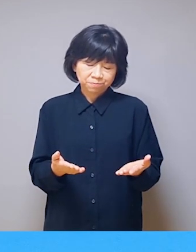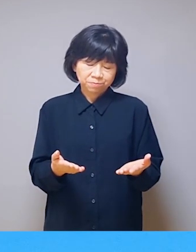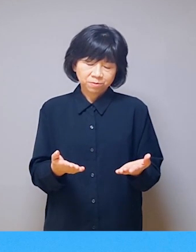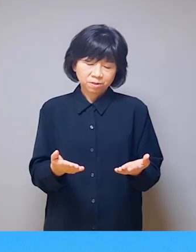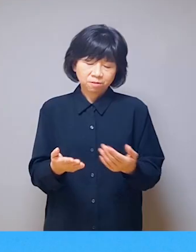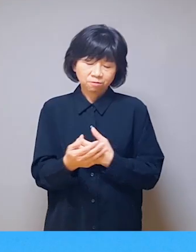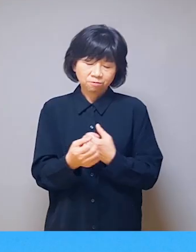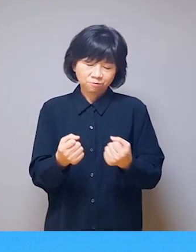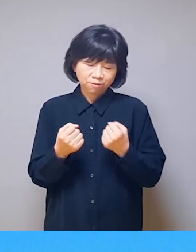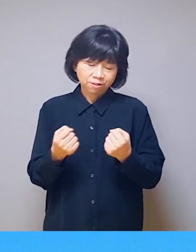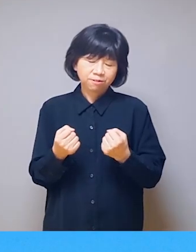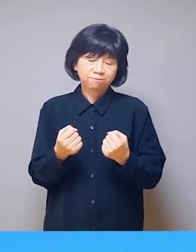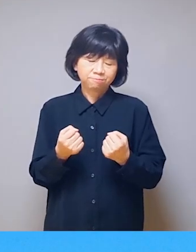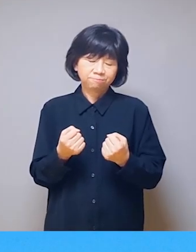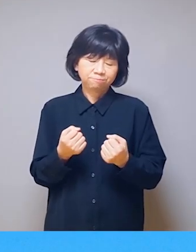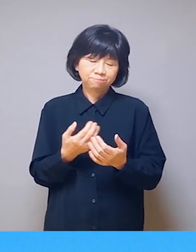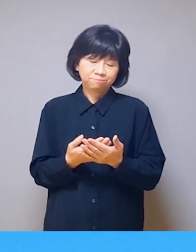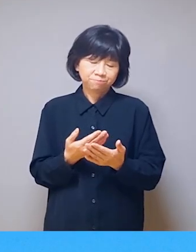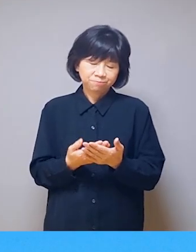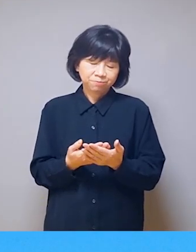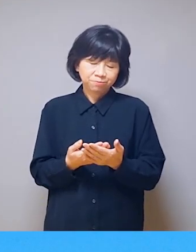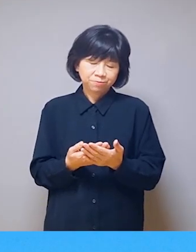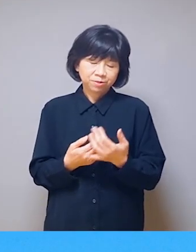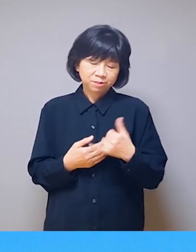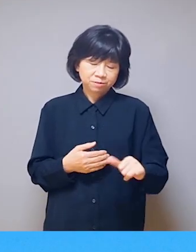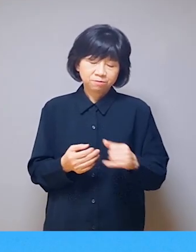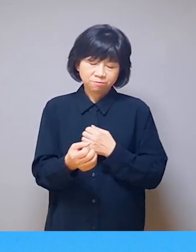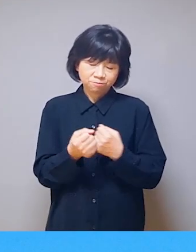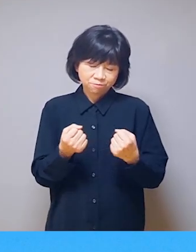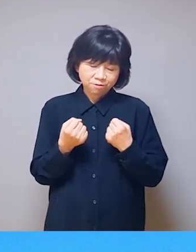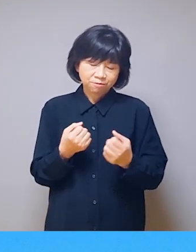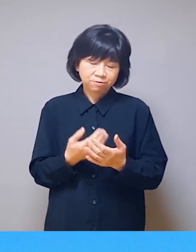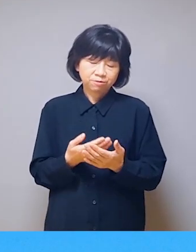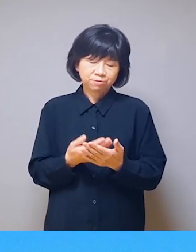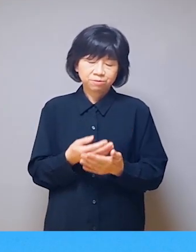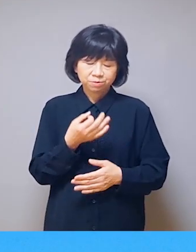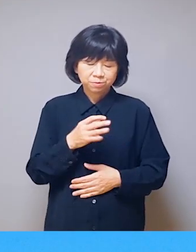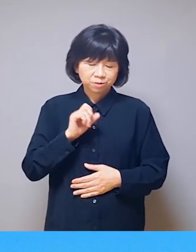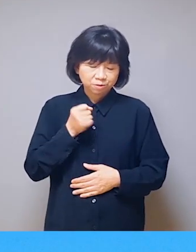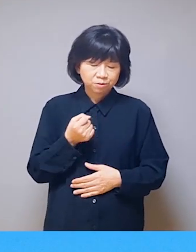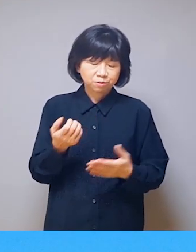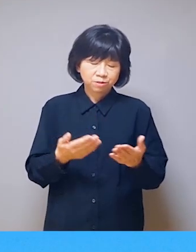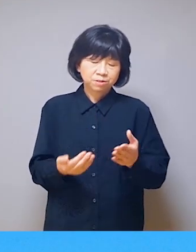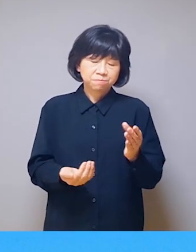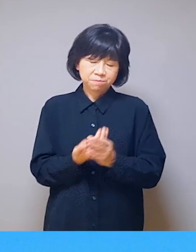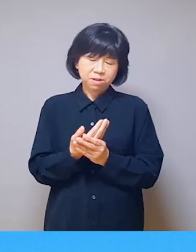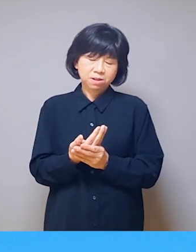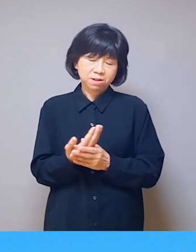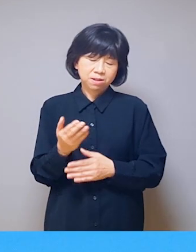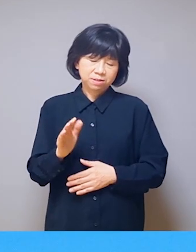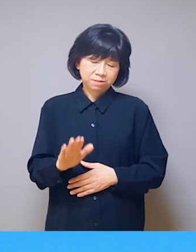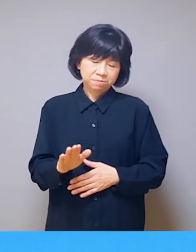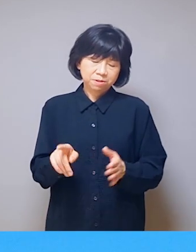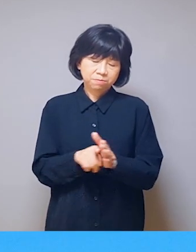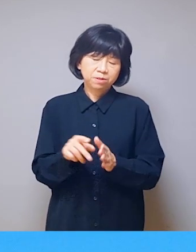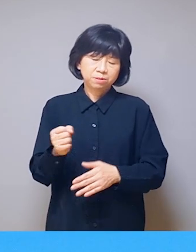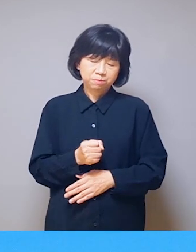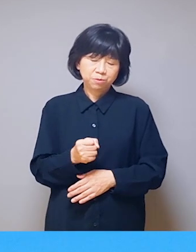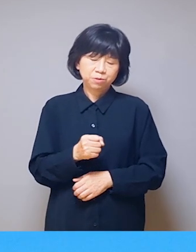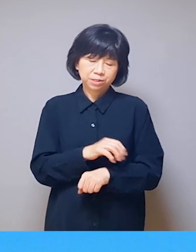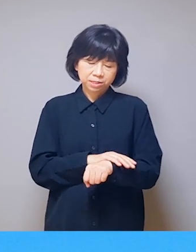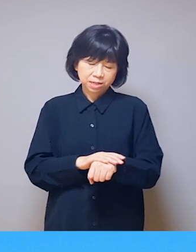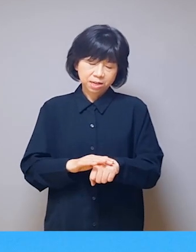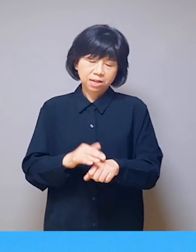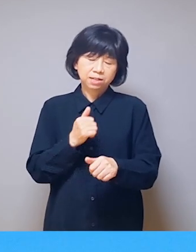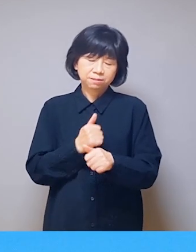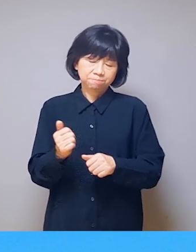잘 다녀오실 수 있도록, 자녀들도 건강할 수 있도록, 힘들고 어려운 일이 또 찾아올 수도 있겠지만 믿음으로 잘